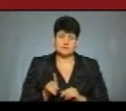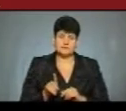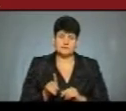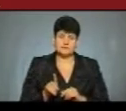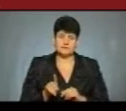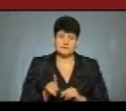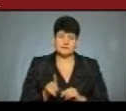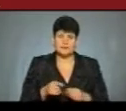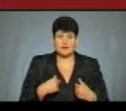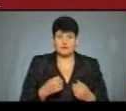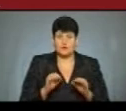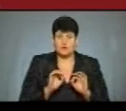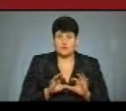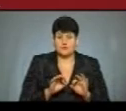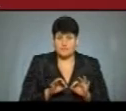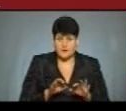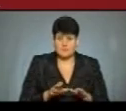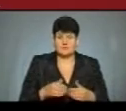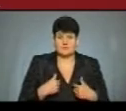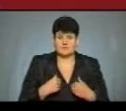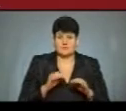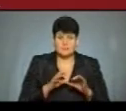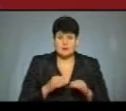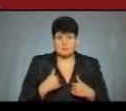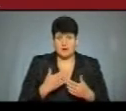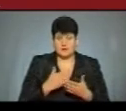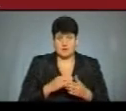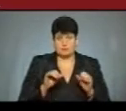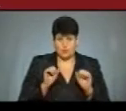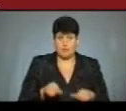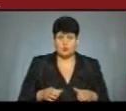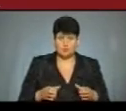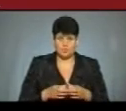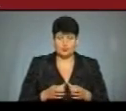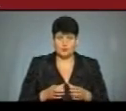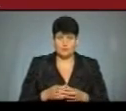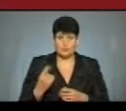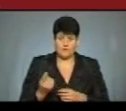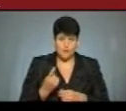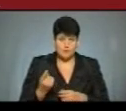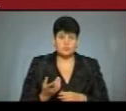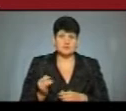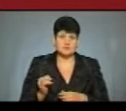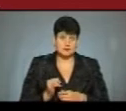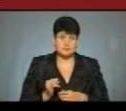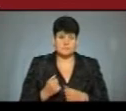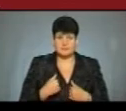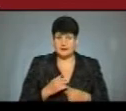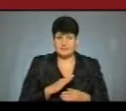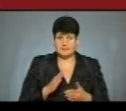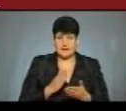з обґрунтуванням, звичайно, що наша громада є однією з спроможних громад в області, і що ми